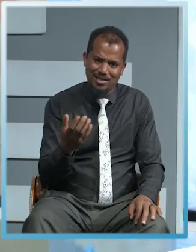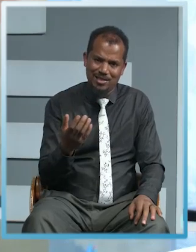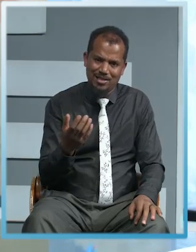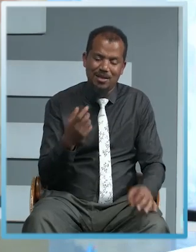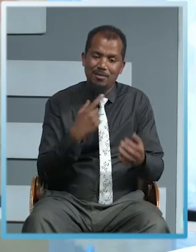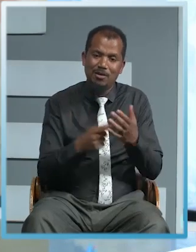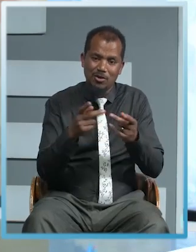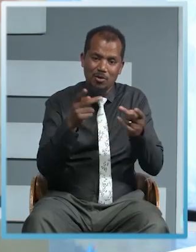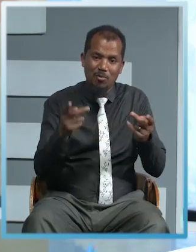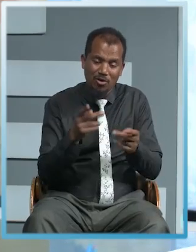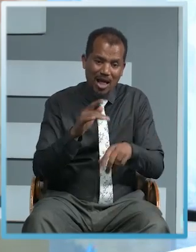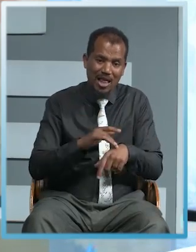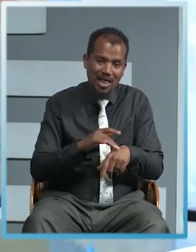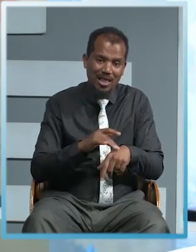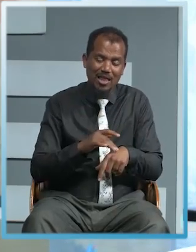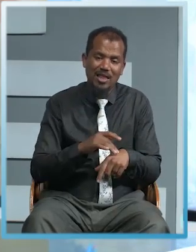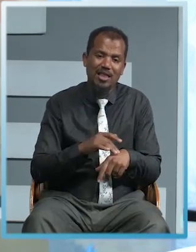بزی ایریالای